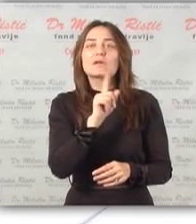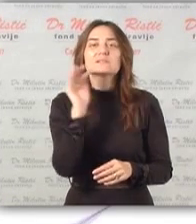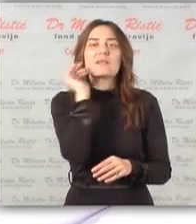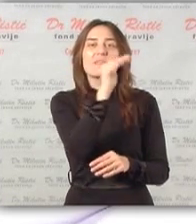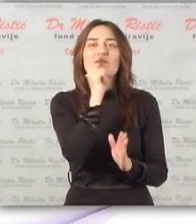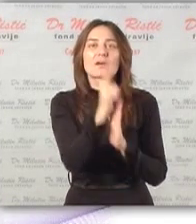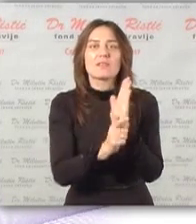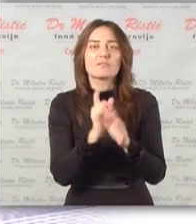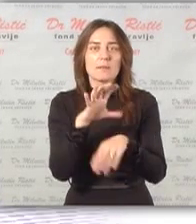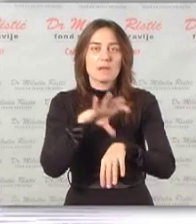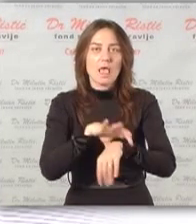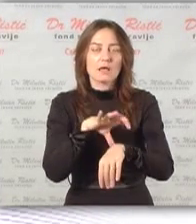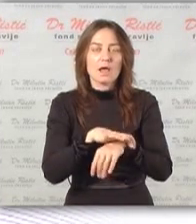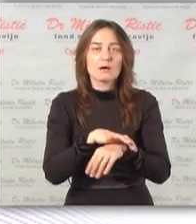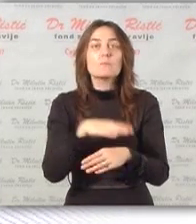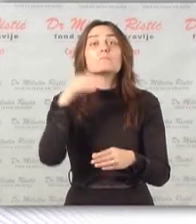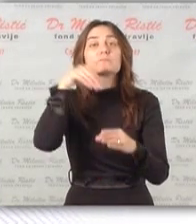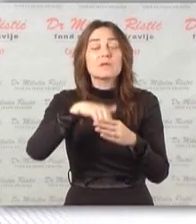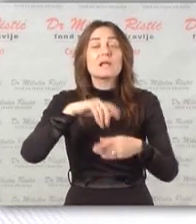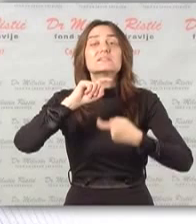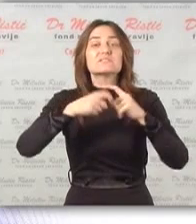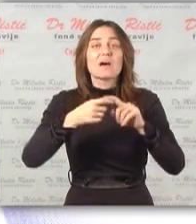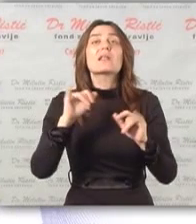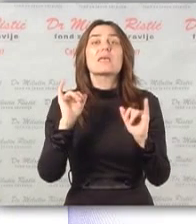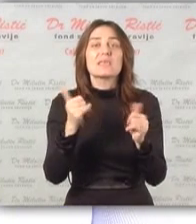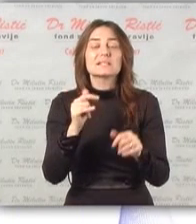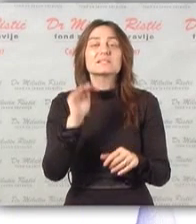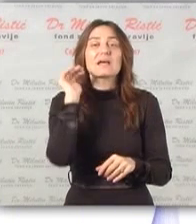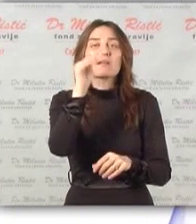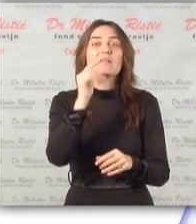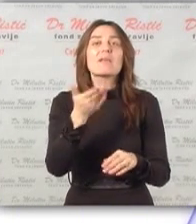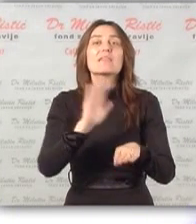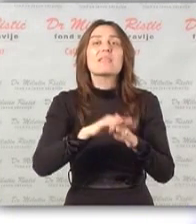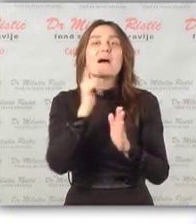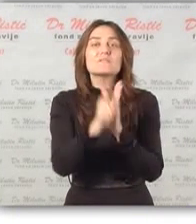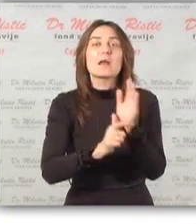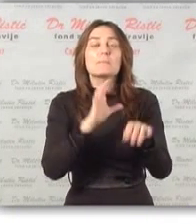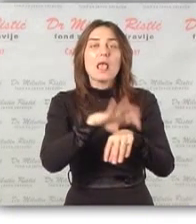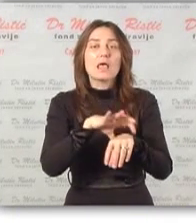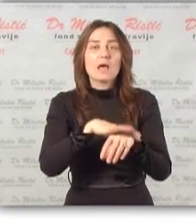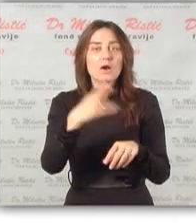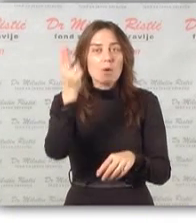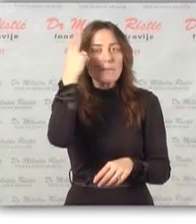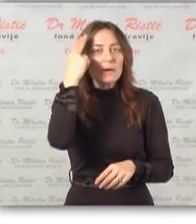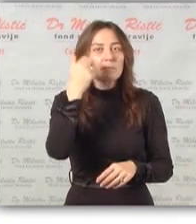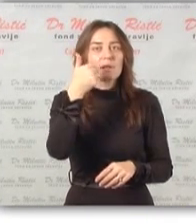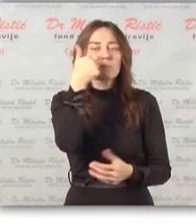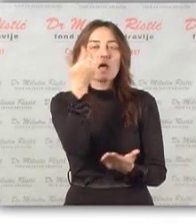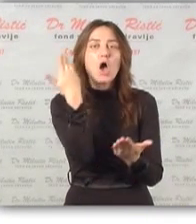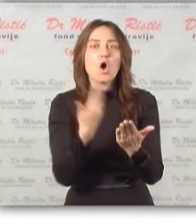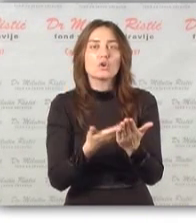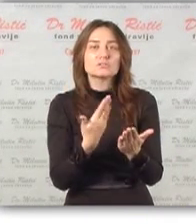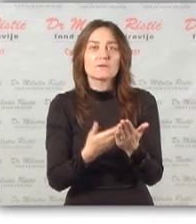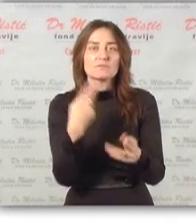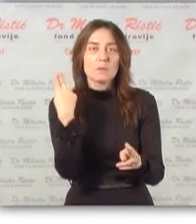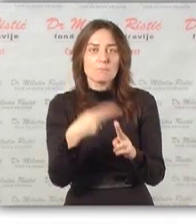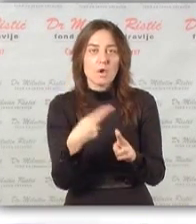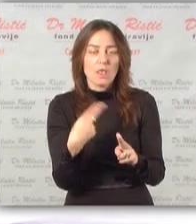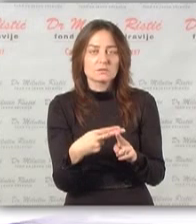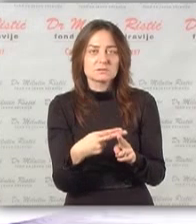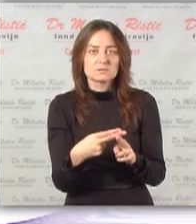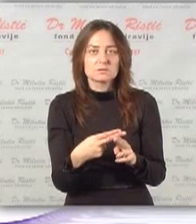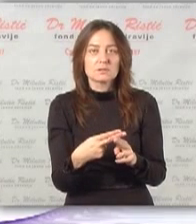se ne jave na vreme lekaru. Suštinska stvar jeste javiti se na vreme lekaru, prepoznati prve i osnovne